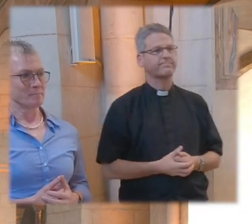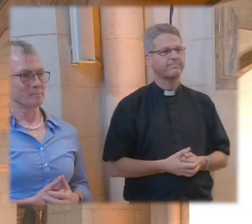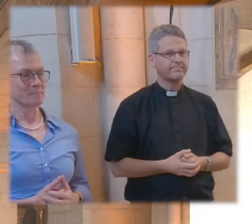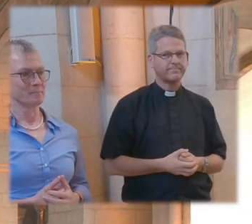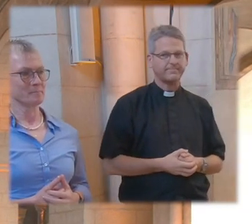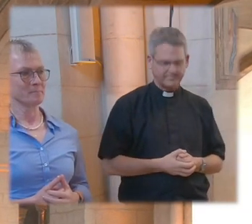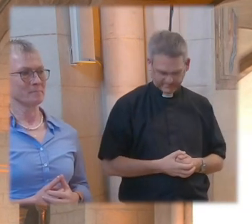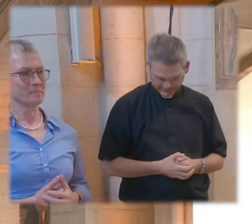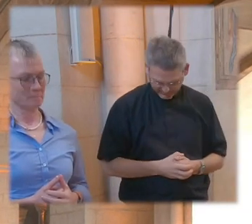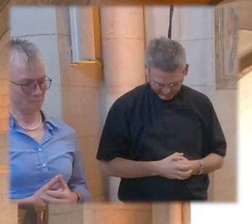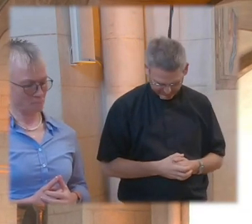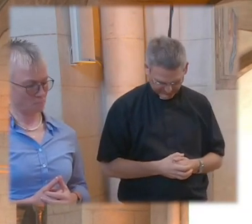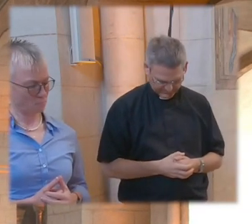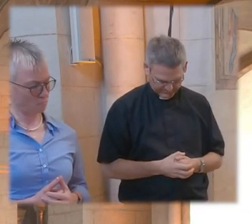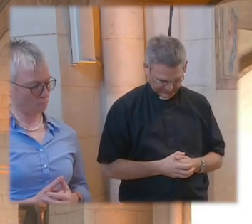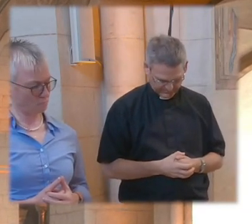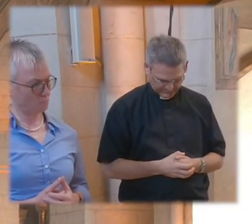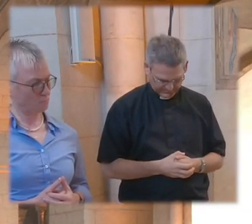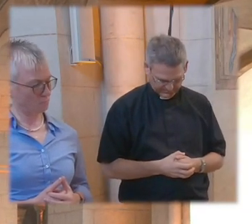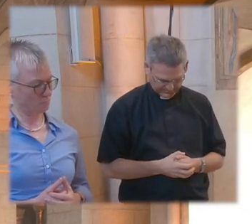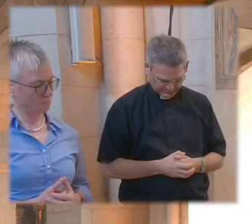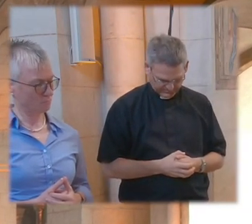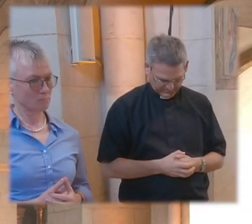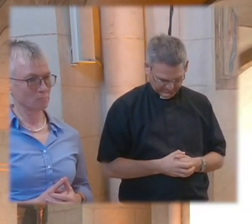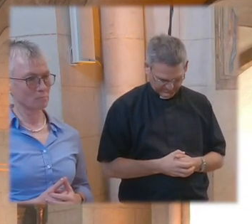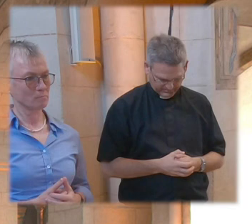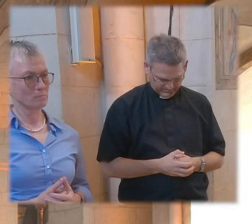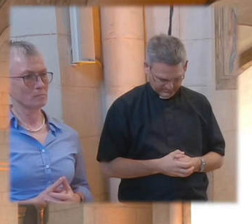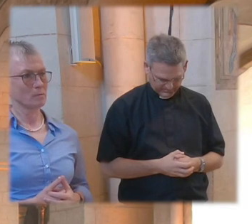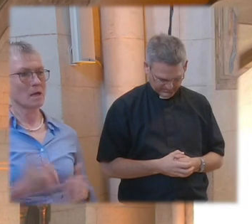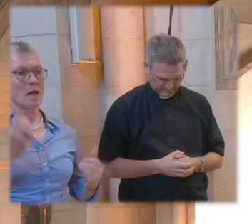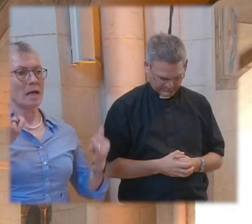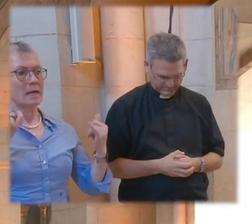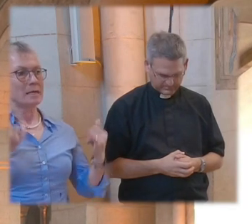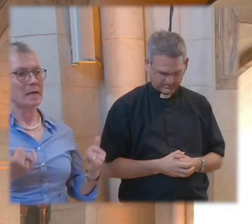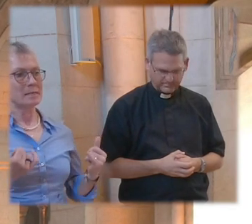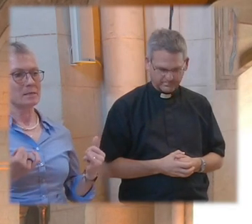Das Credo aus dem Gotteslob, Nummer 180.